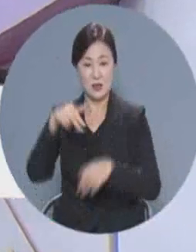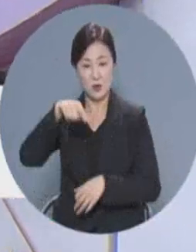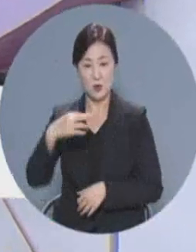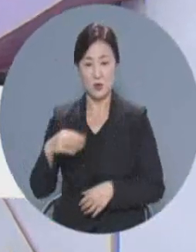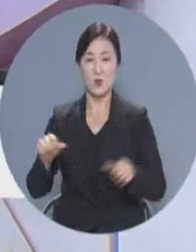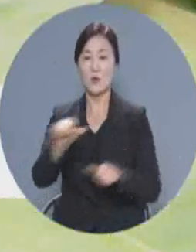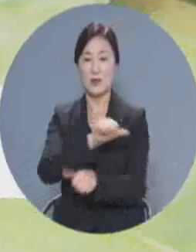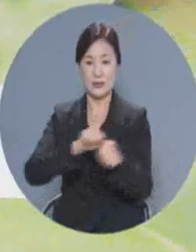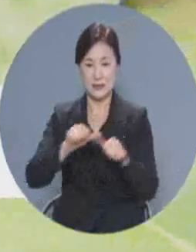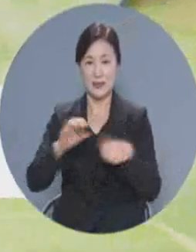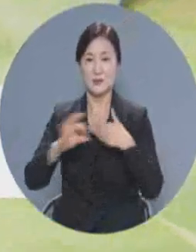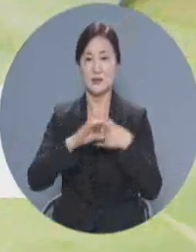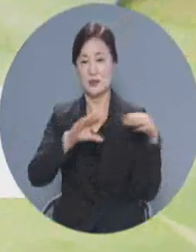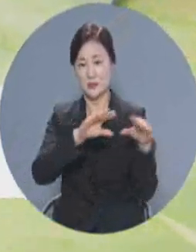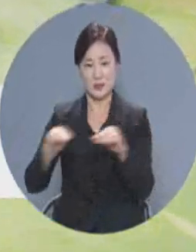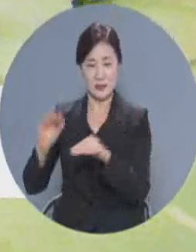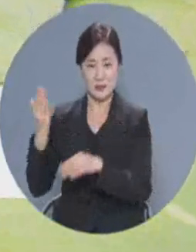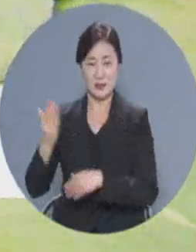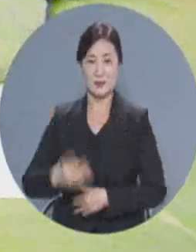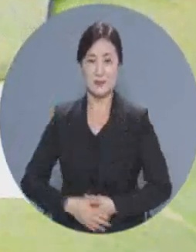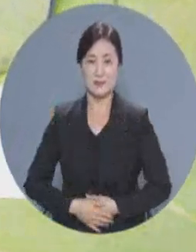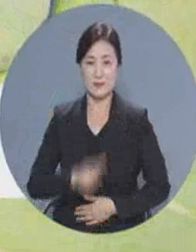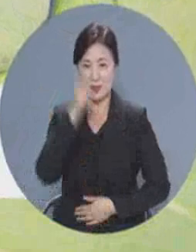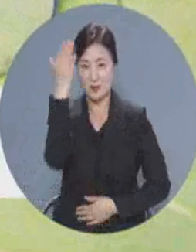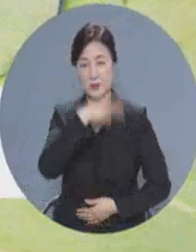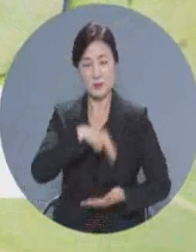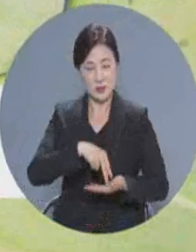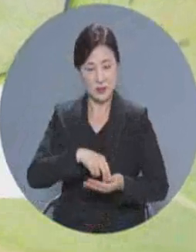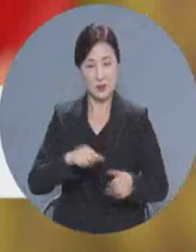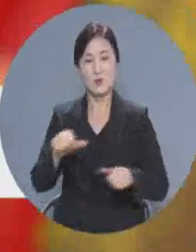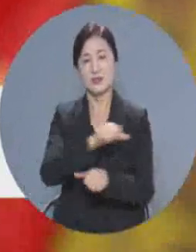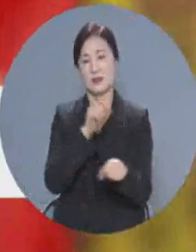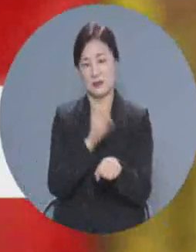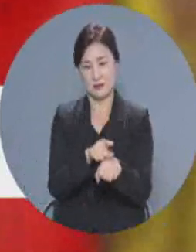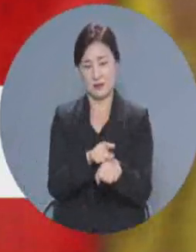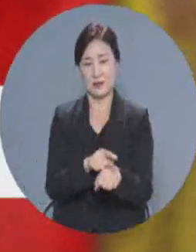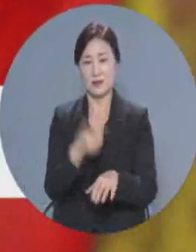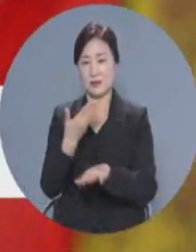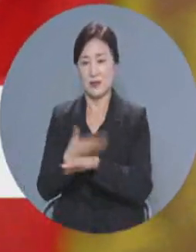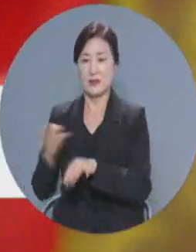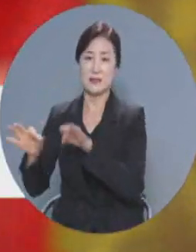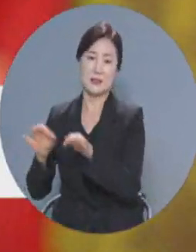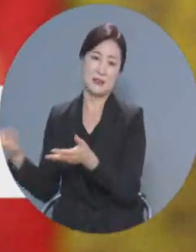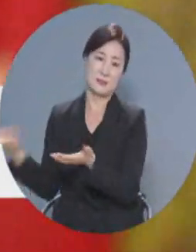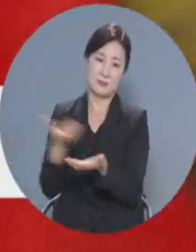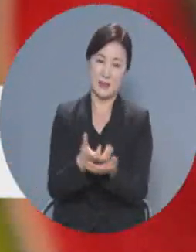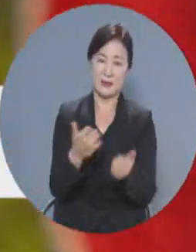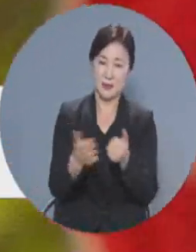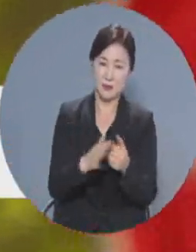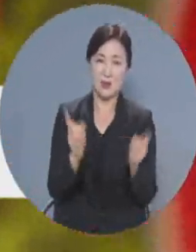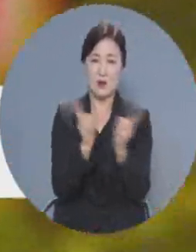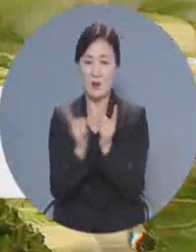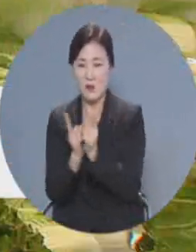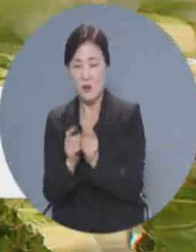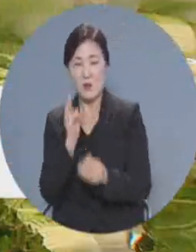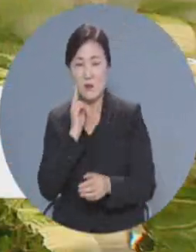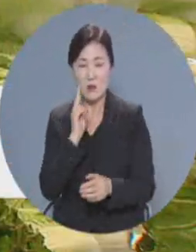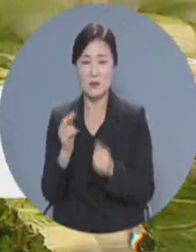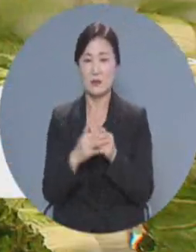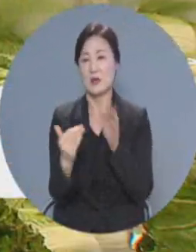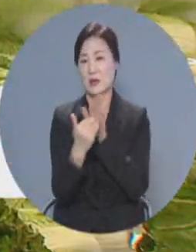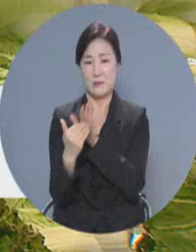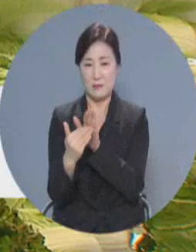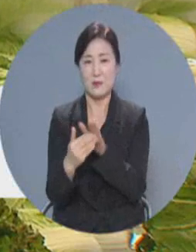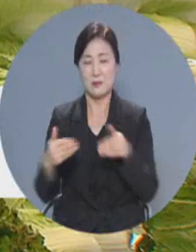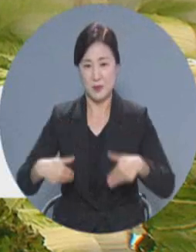5일장이 임시 휴장합니다. 여수시는 5일장의 특성상 외부 상인들과 소비자 등 불특정 다수의 접촉이